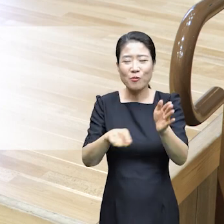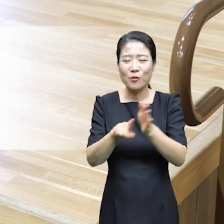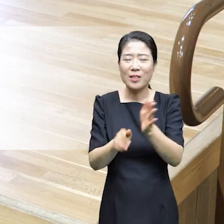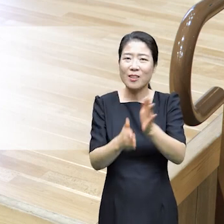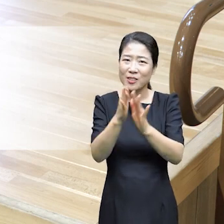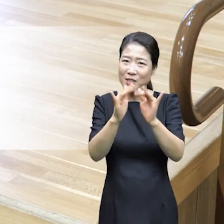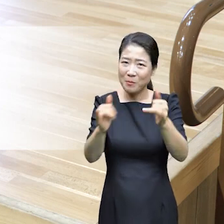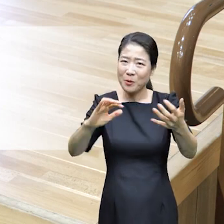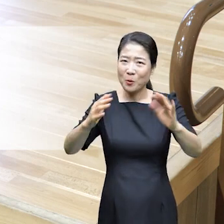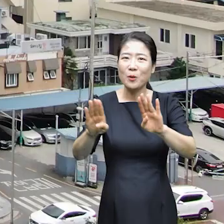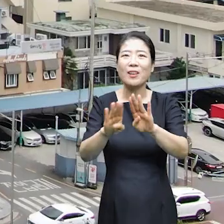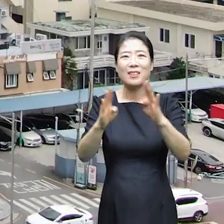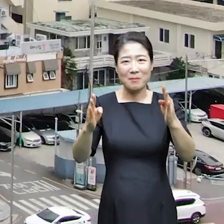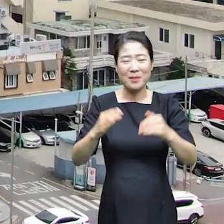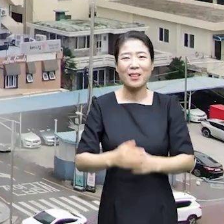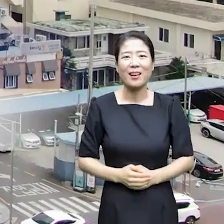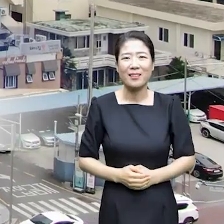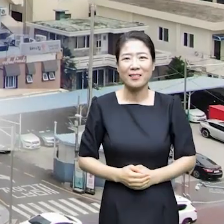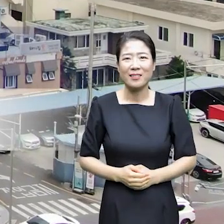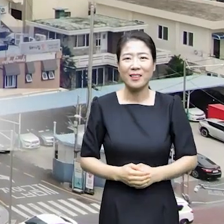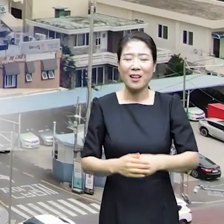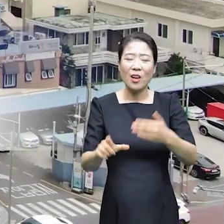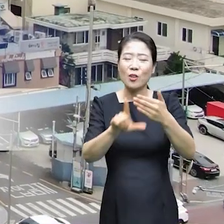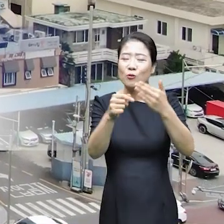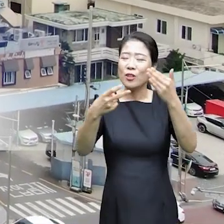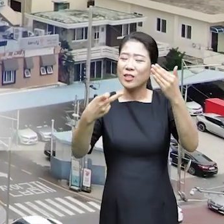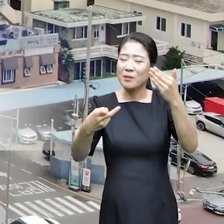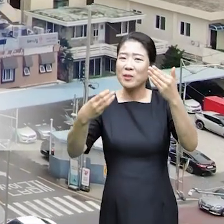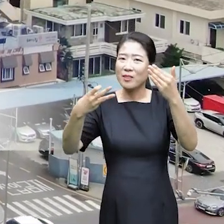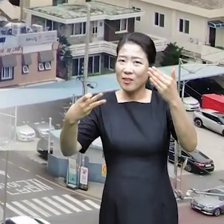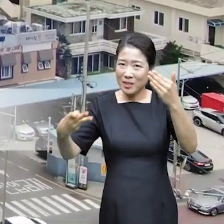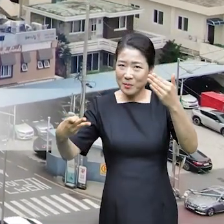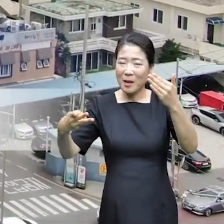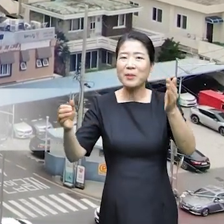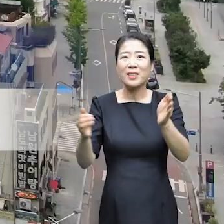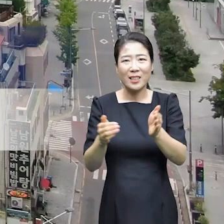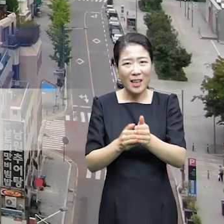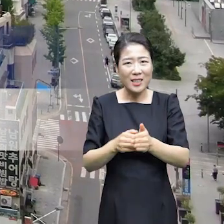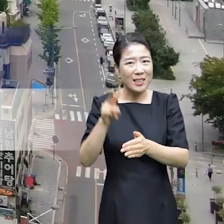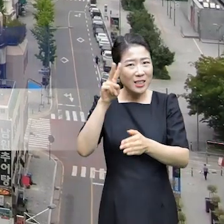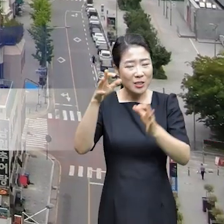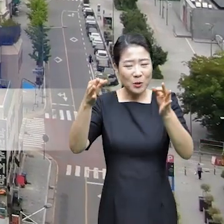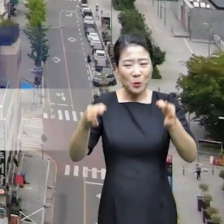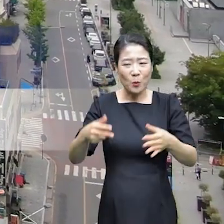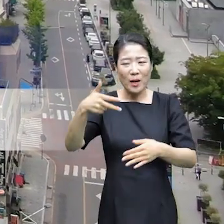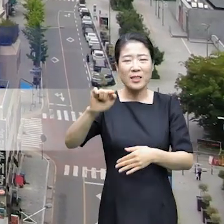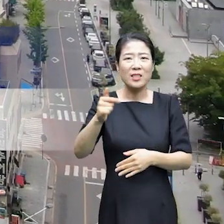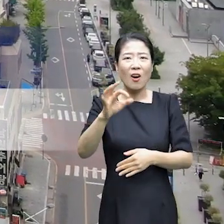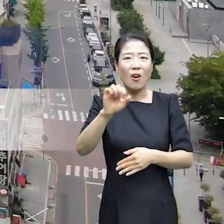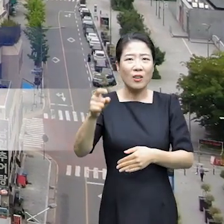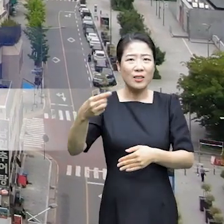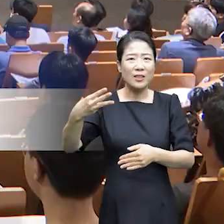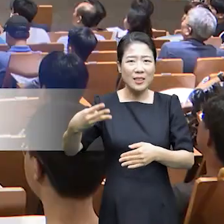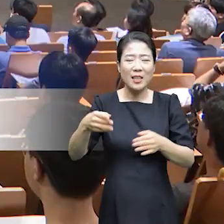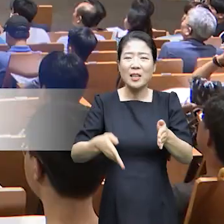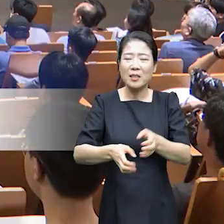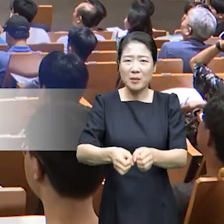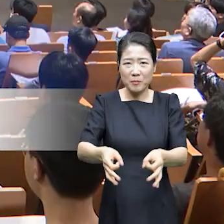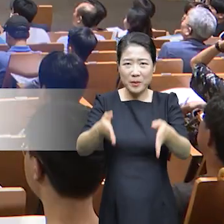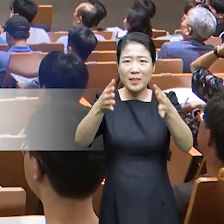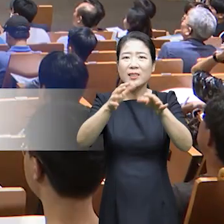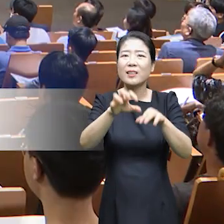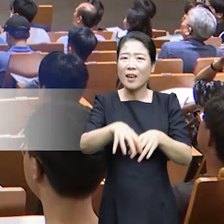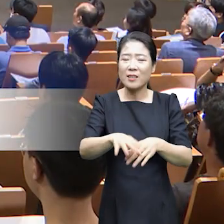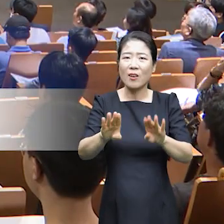대토론회를 개최했습니다 12일부터 13일까지 이틀에 걸쳐 전일빌딩 이사오에서 개최된